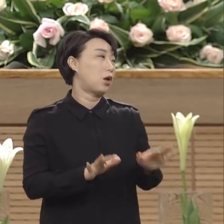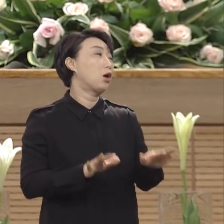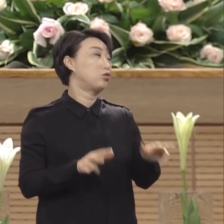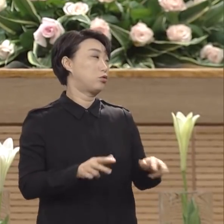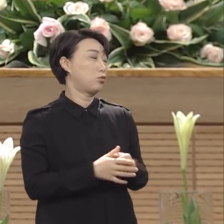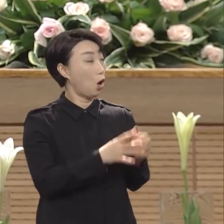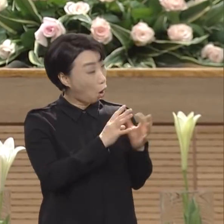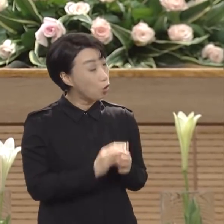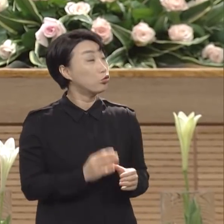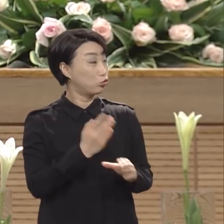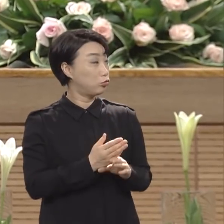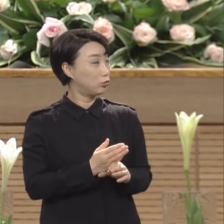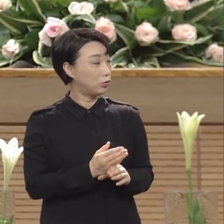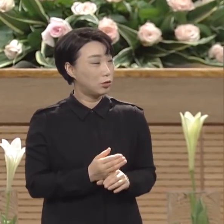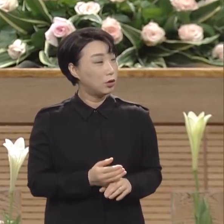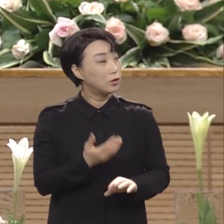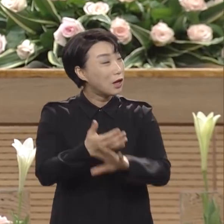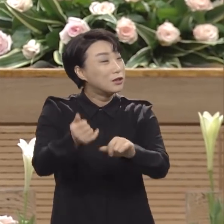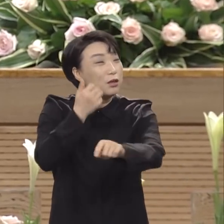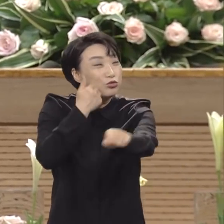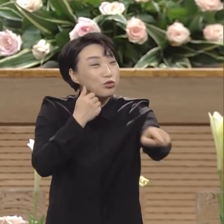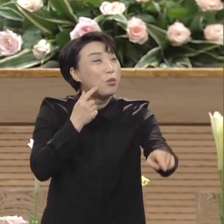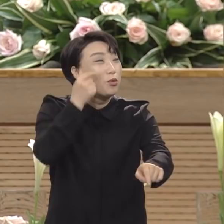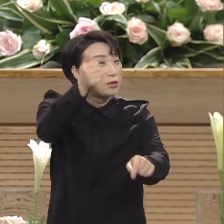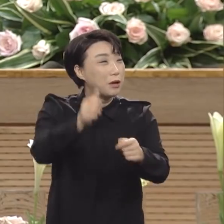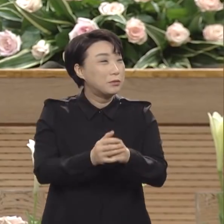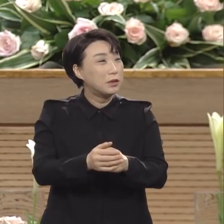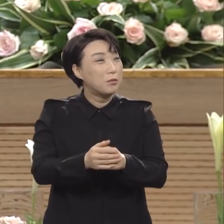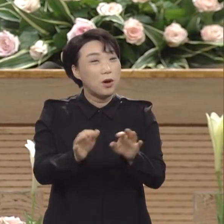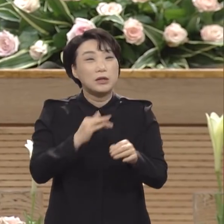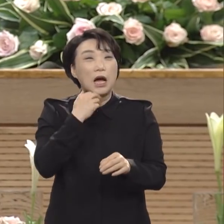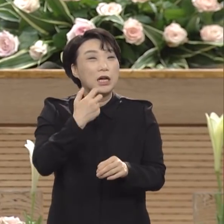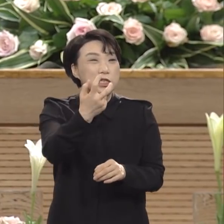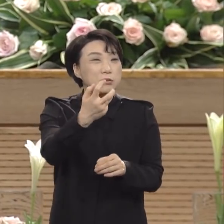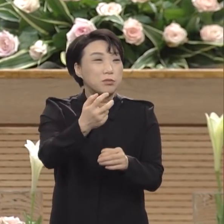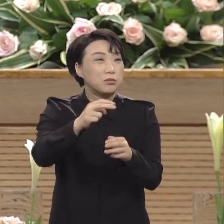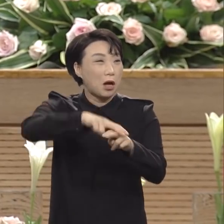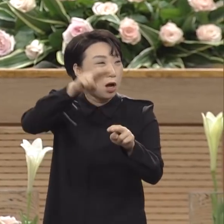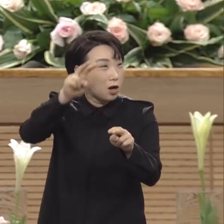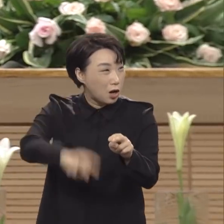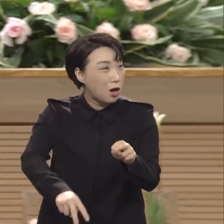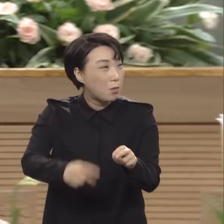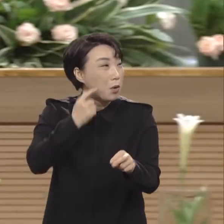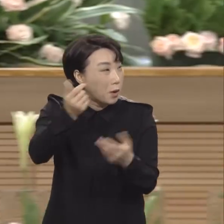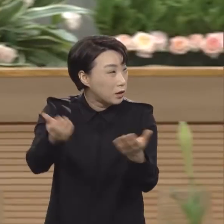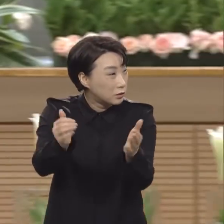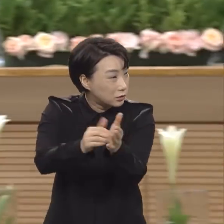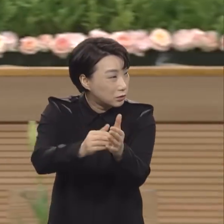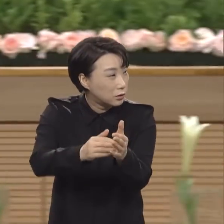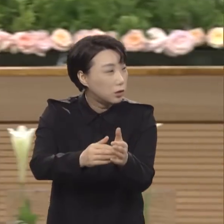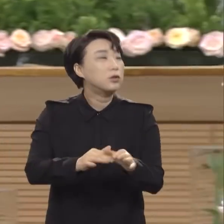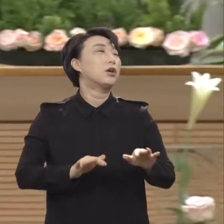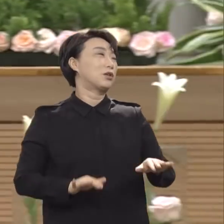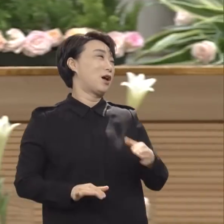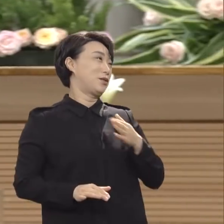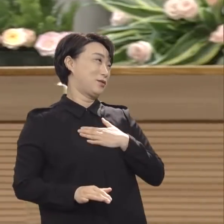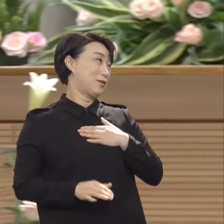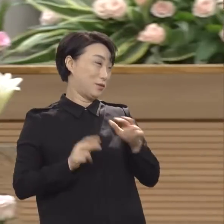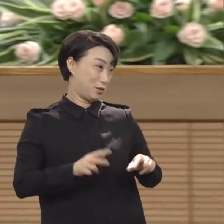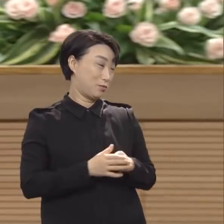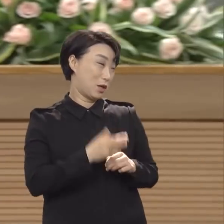사람은 시집이면 딱 끝나. 생일도 하루 안 지나고. 예, 농론했다니까 저 지금.